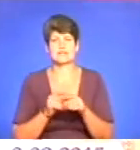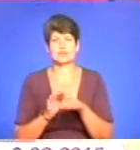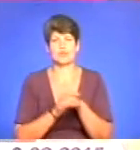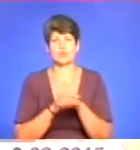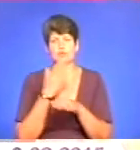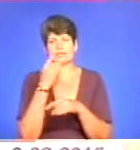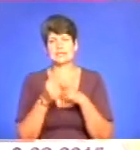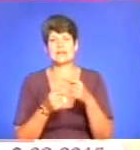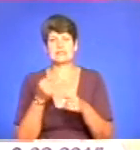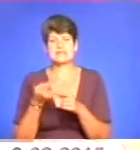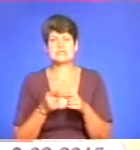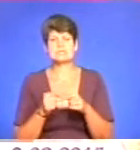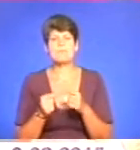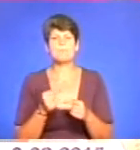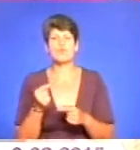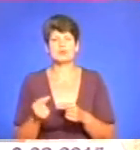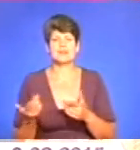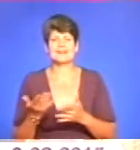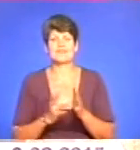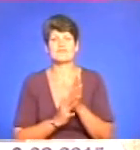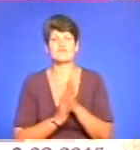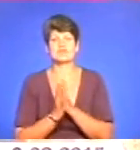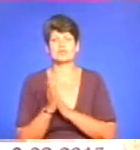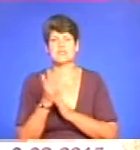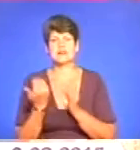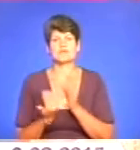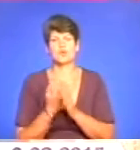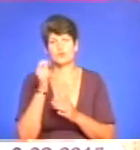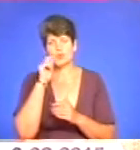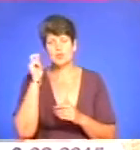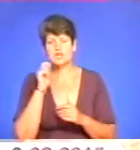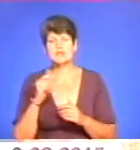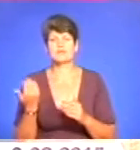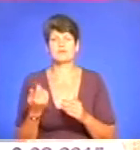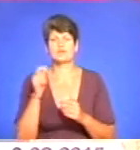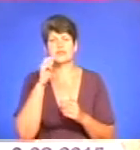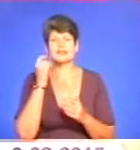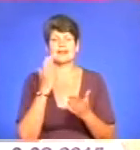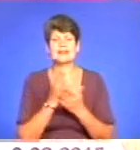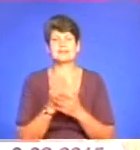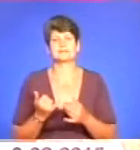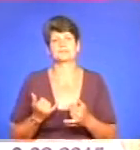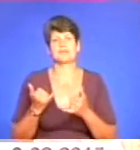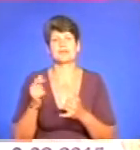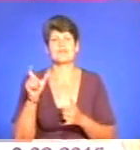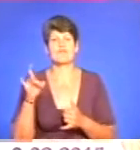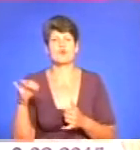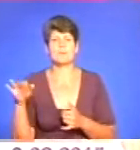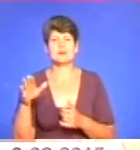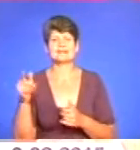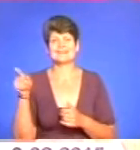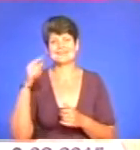традиції. Це є покоління, яке виростає вже в новій Україні, в Україні, яка є проєвропейська, тому, мабуть, для них